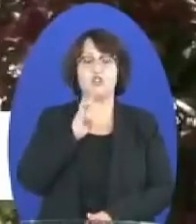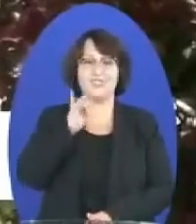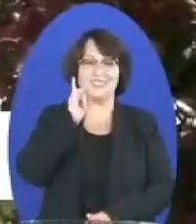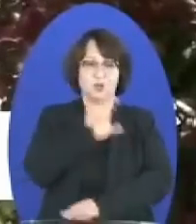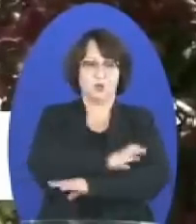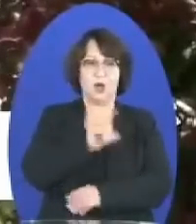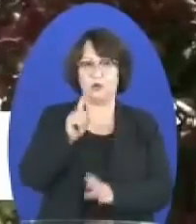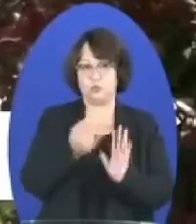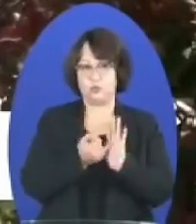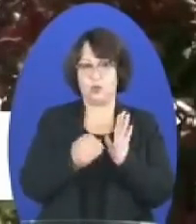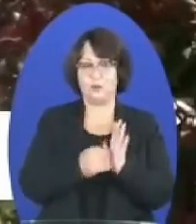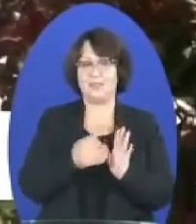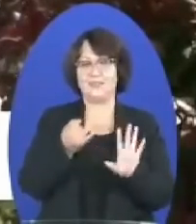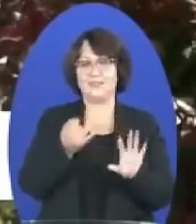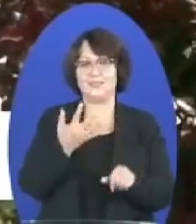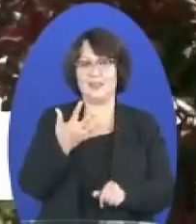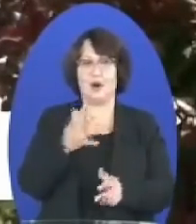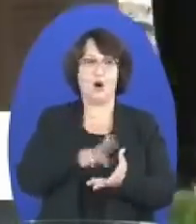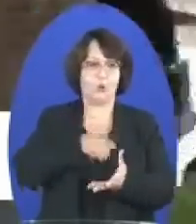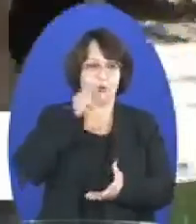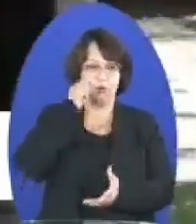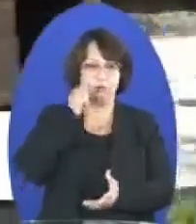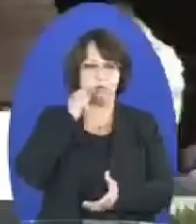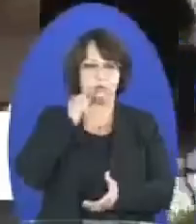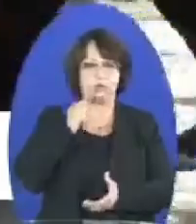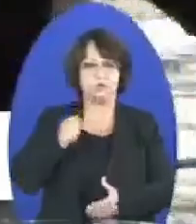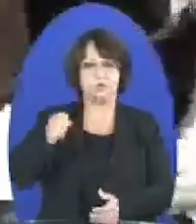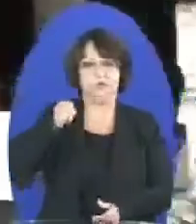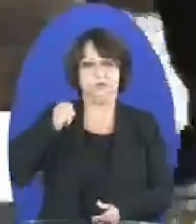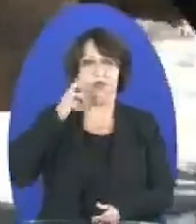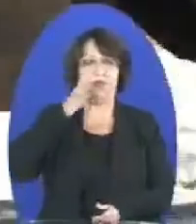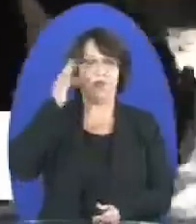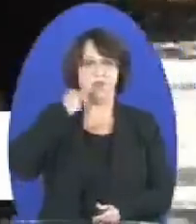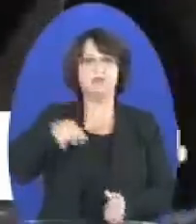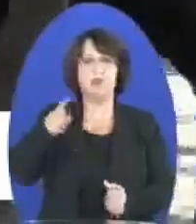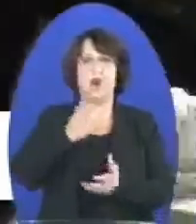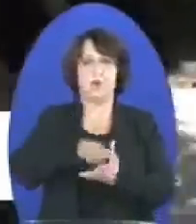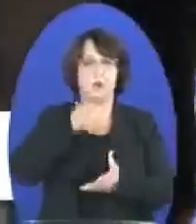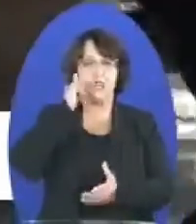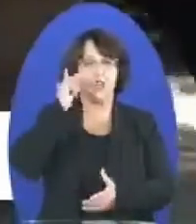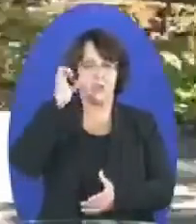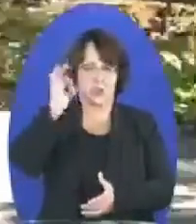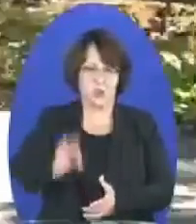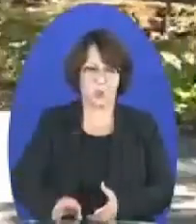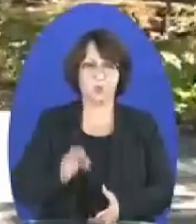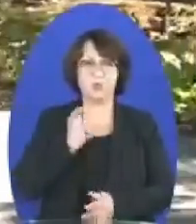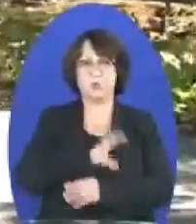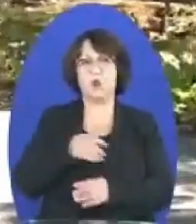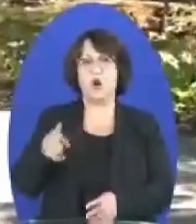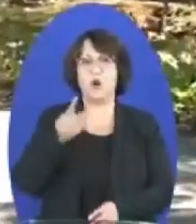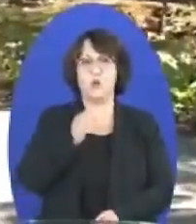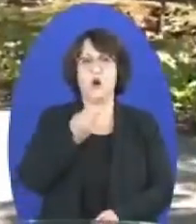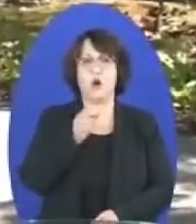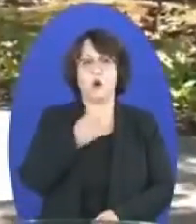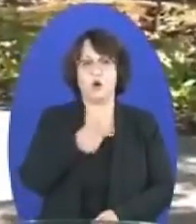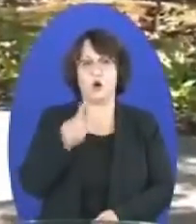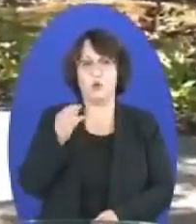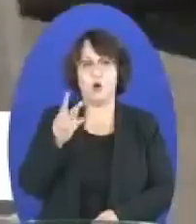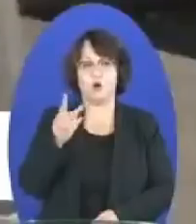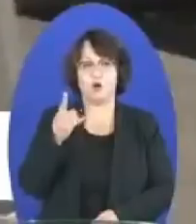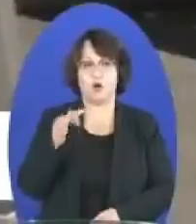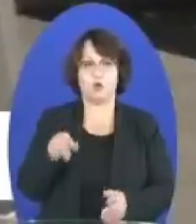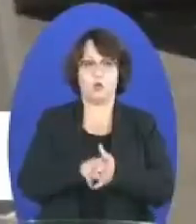сургууль 16075 оюутантайгаар тэргүүлдэг юм байна. За тэдгээр сургуулиудад 2020-2021 оны хичээлийн